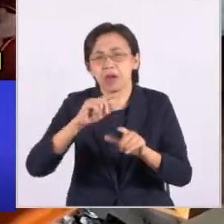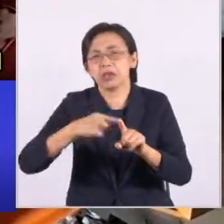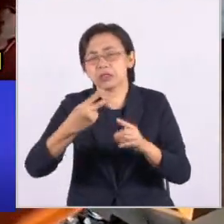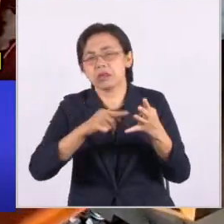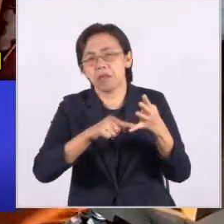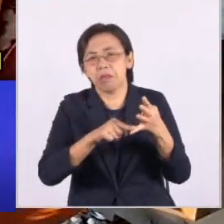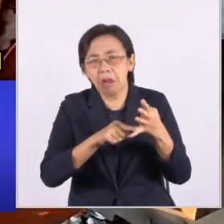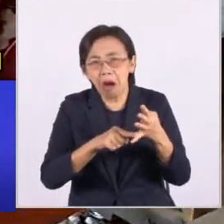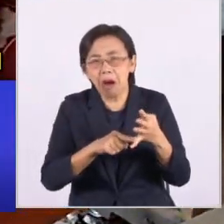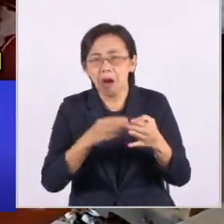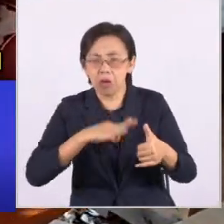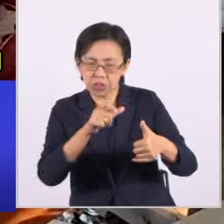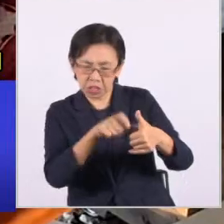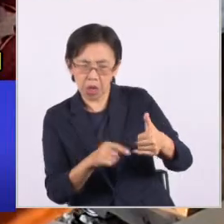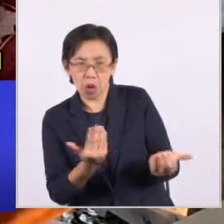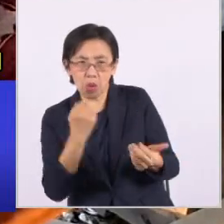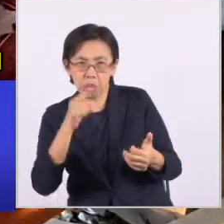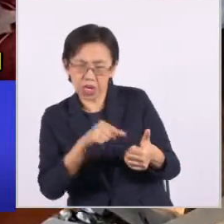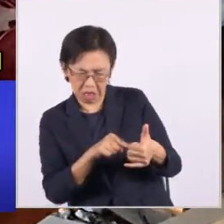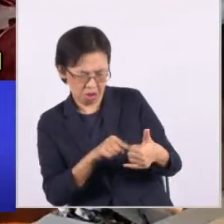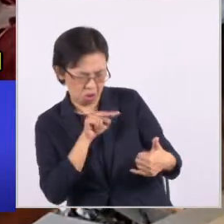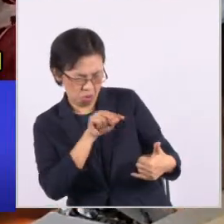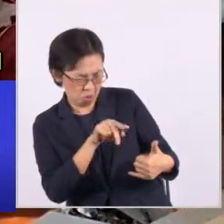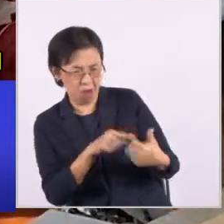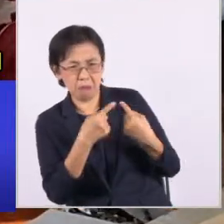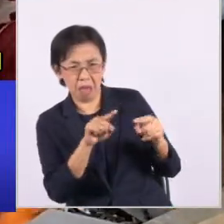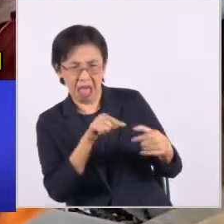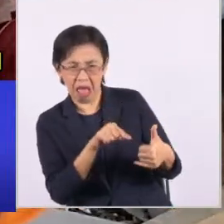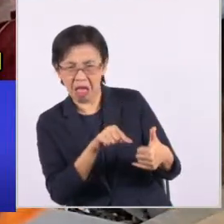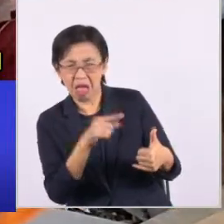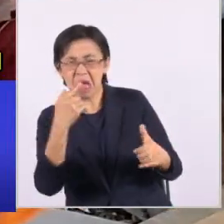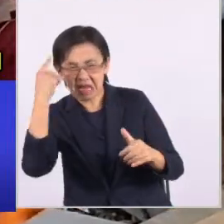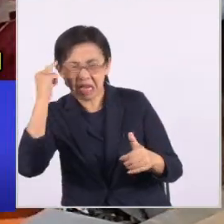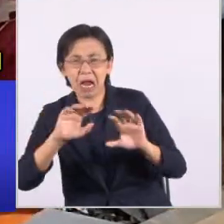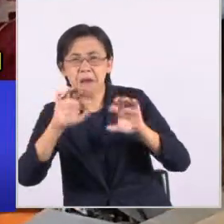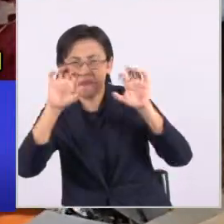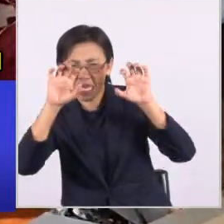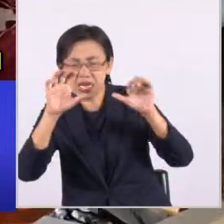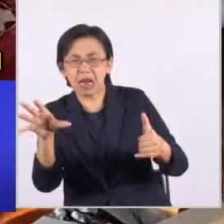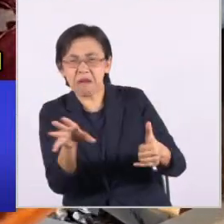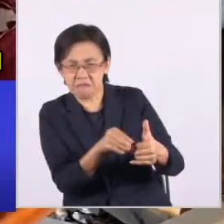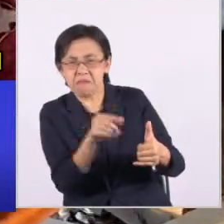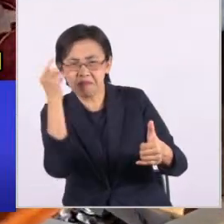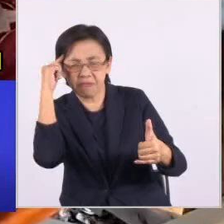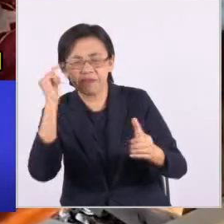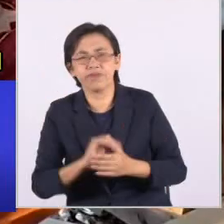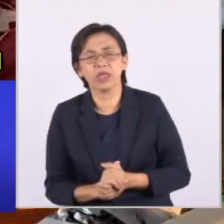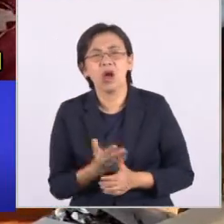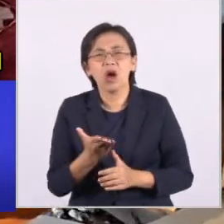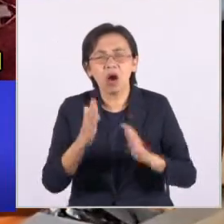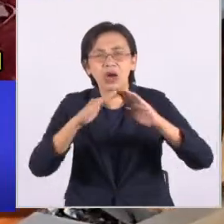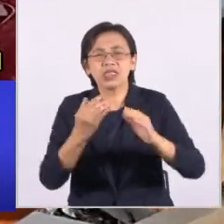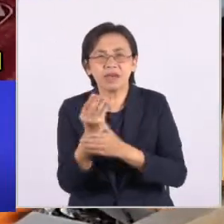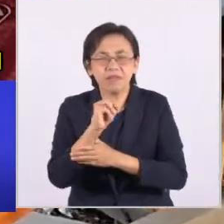เริ่มมีอาการแปลกๆก็เลยเชื่อเหลือเกินว่าน่าจะโดนผีเข้านะคะคืออาการครั้งล่าสุดเนี่ยก็ขอสารไม้ขอตุ๊กตา